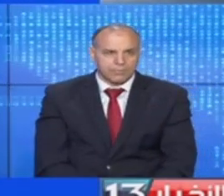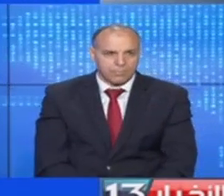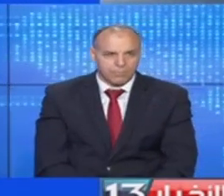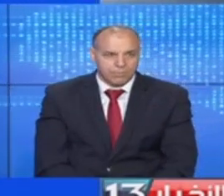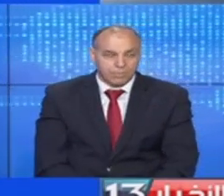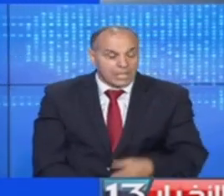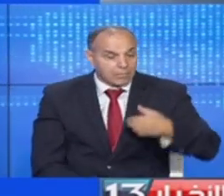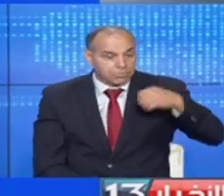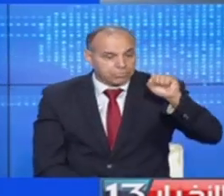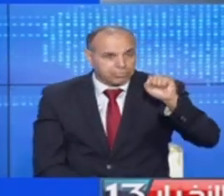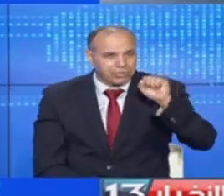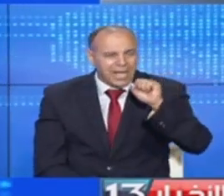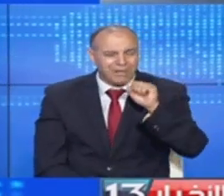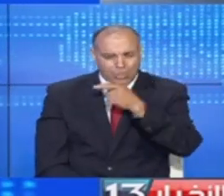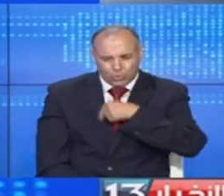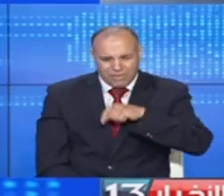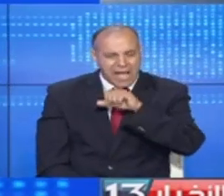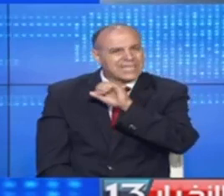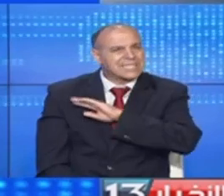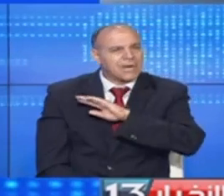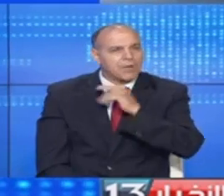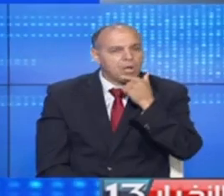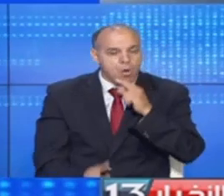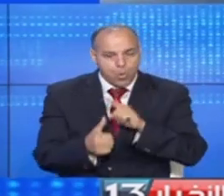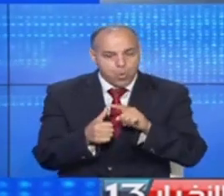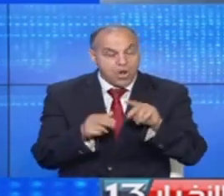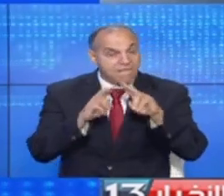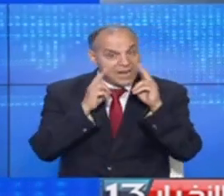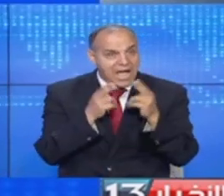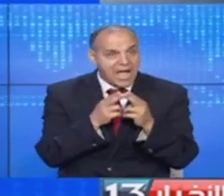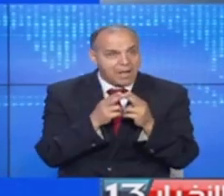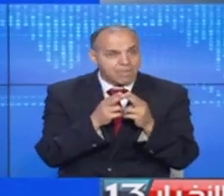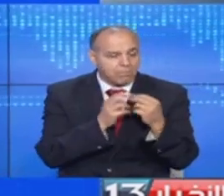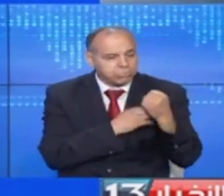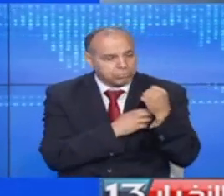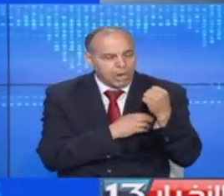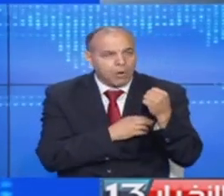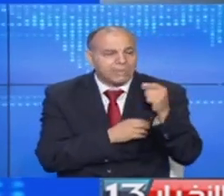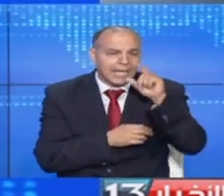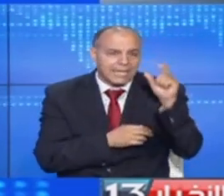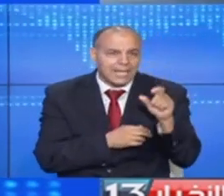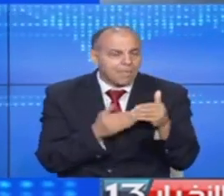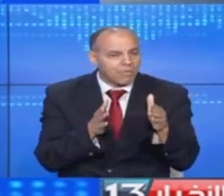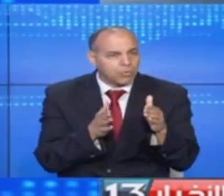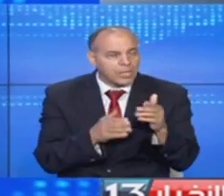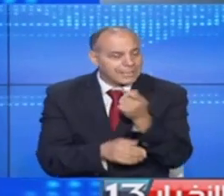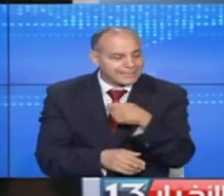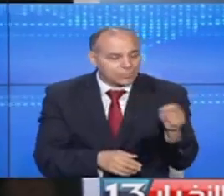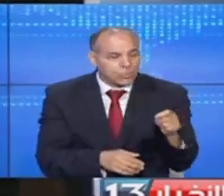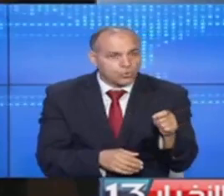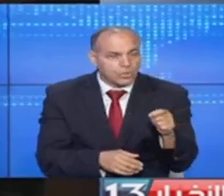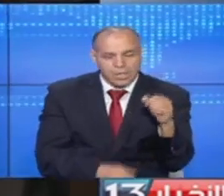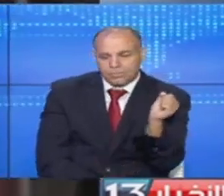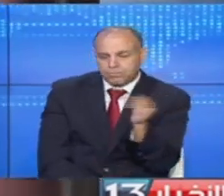وجاء الصربيه نوفاك ديوكوفيتش المصنف الاول عالميا بلقب بطوله ايطاليا المفتوحه للتنس اثر